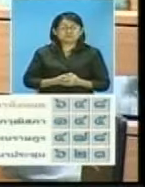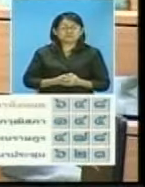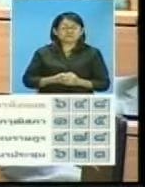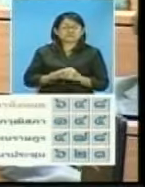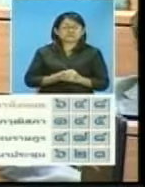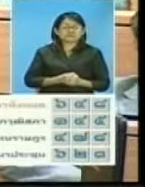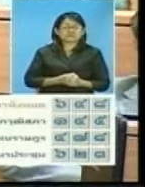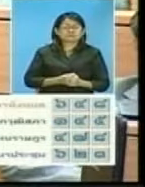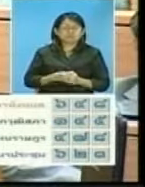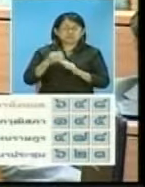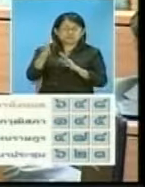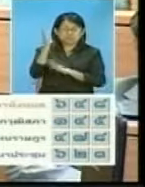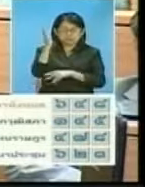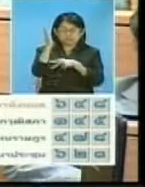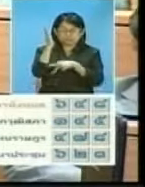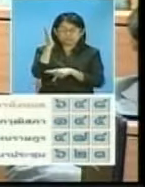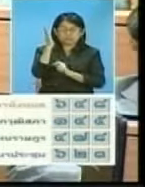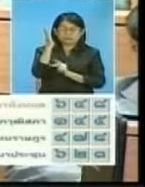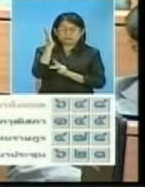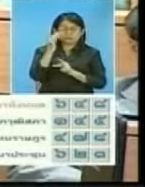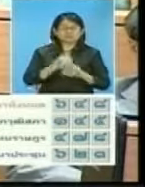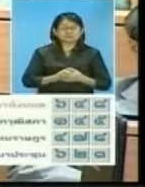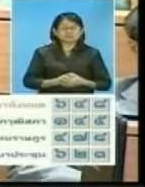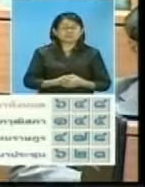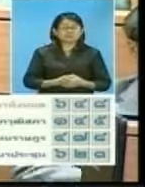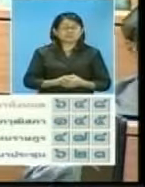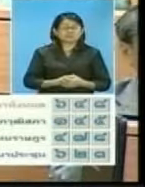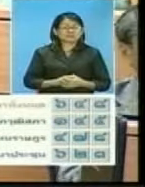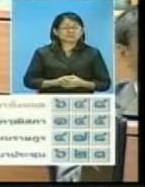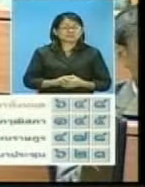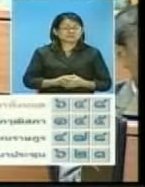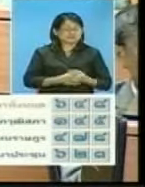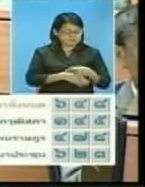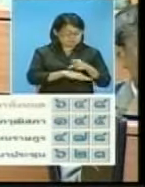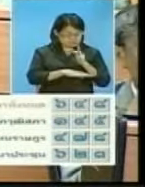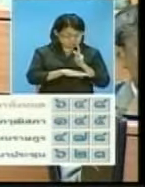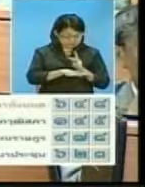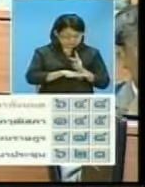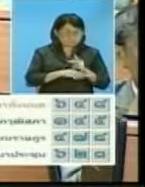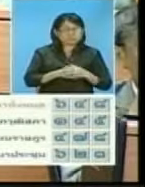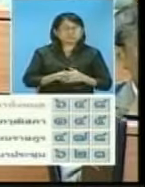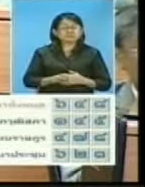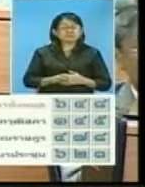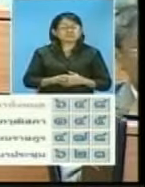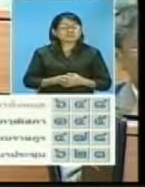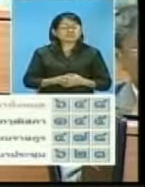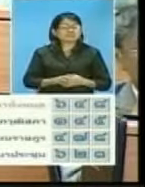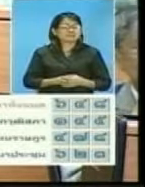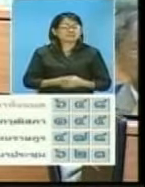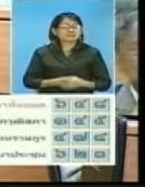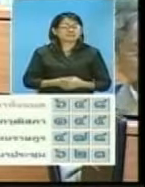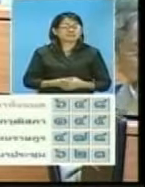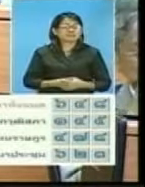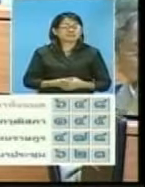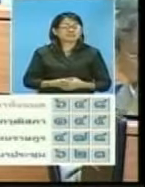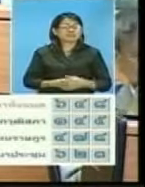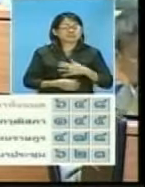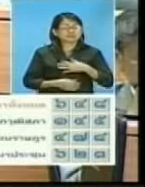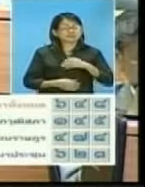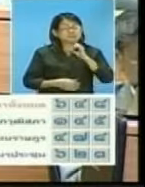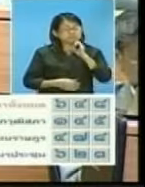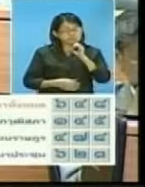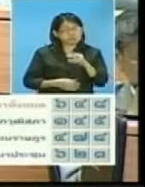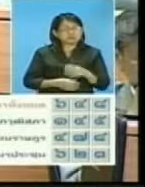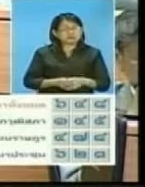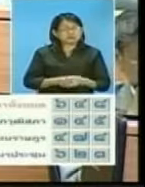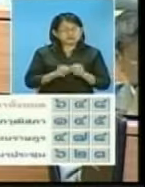ภาจังหวัดพัทลุงในฐานะสมาชิกรัฐสภาท่านประธานครับกับผมกราบเรียนท่านประธานนะฮะว่าหัวใจสำคัญ